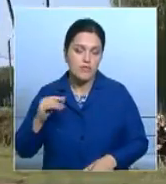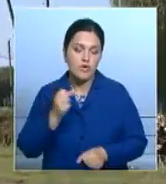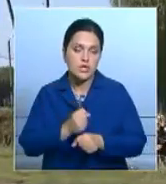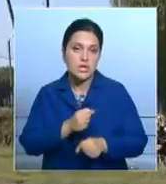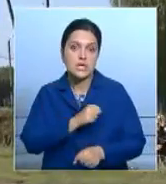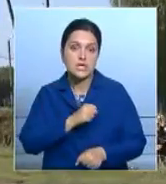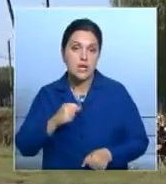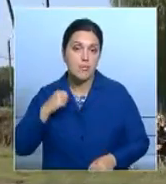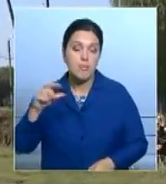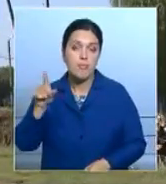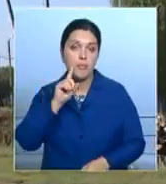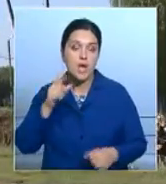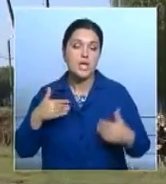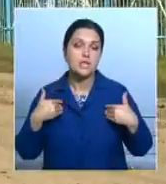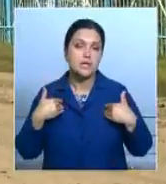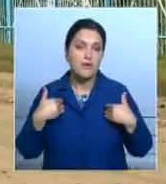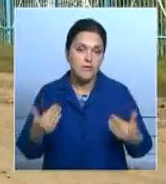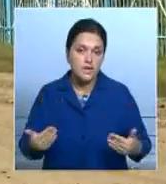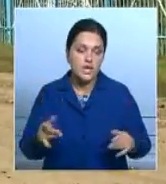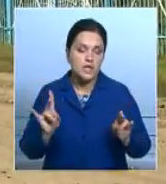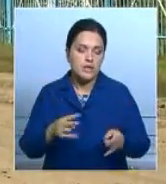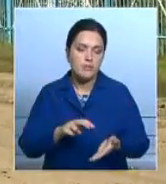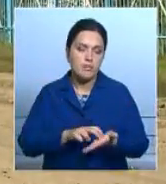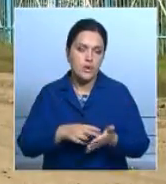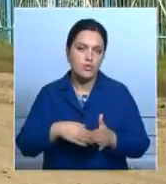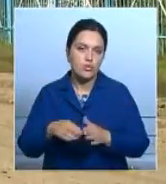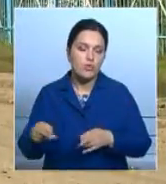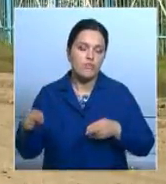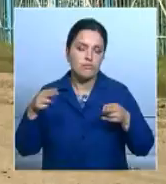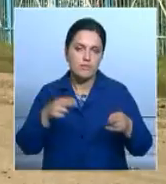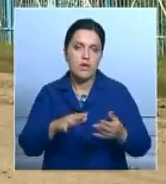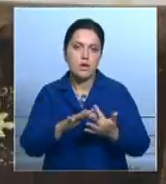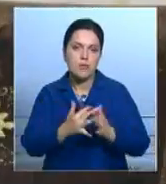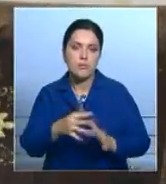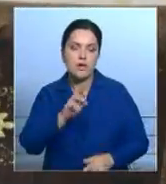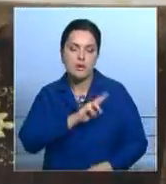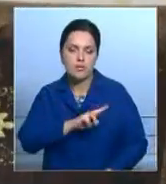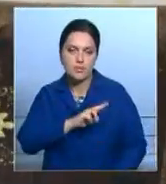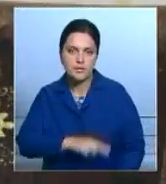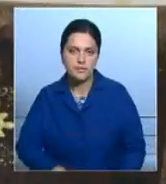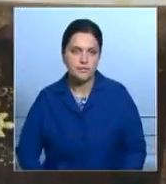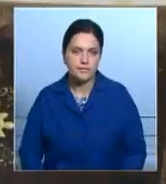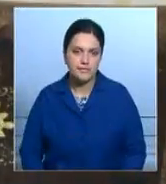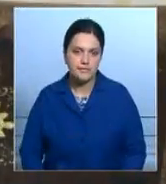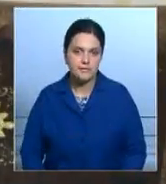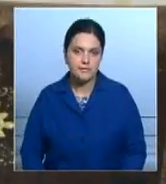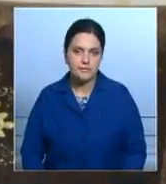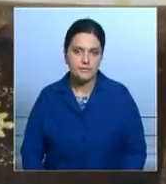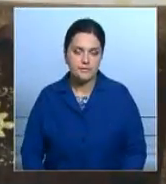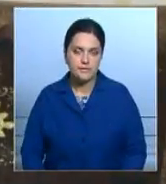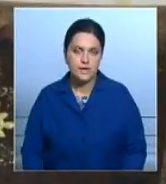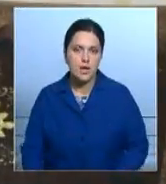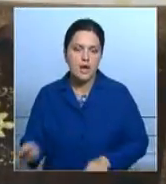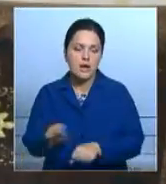сам. Поэтому молодежи советую, что не надо бояться, приезжайте в село, отрабатывайте. Ремонт полностью делать под евро,